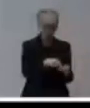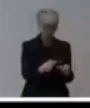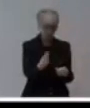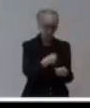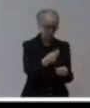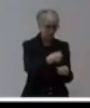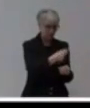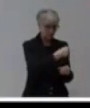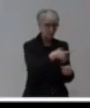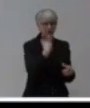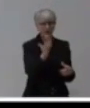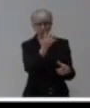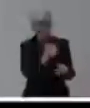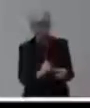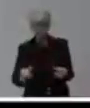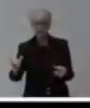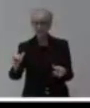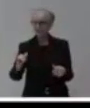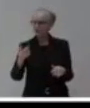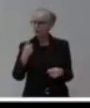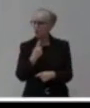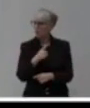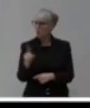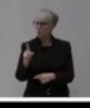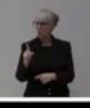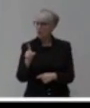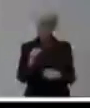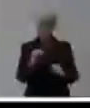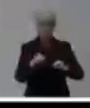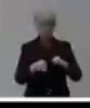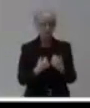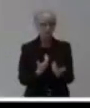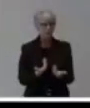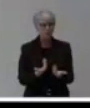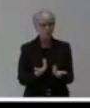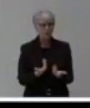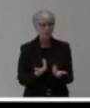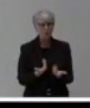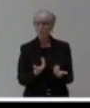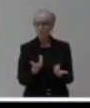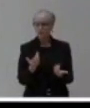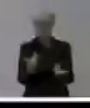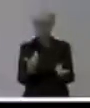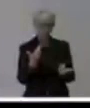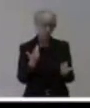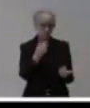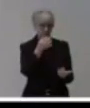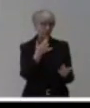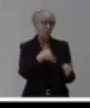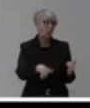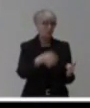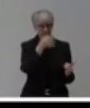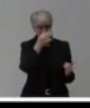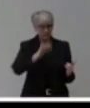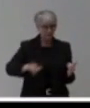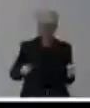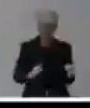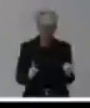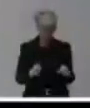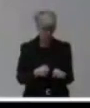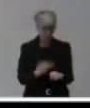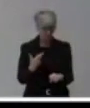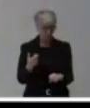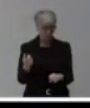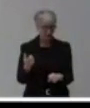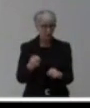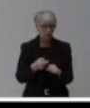E infine arriviamo a quella che è l'ultima azione, non assolutamente in termini di importanza, perché a nostro parere è la più importante,